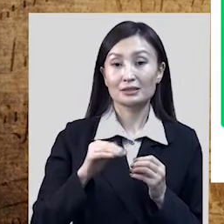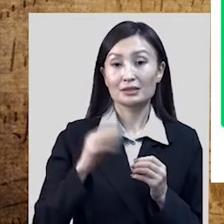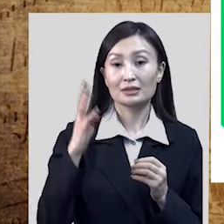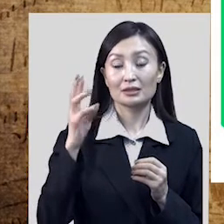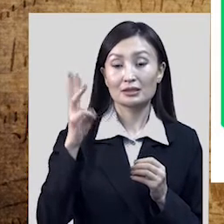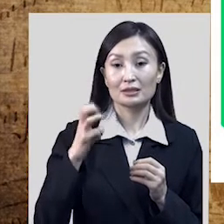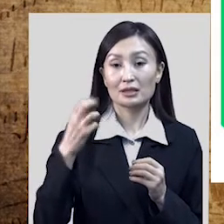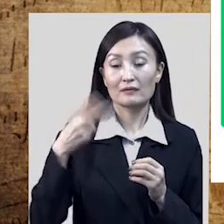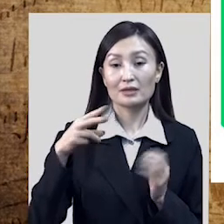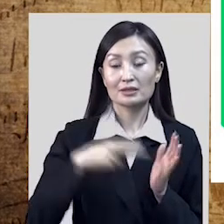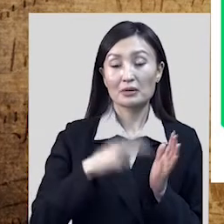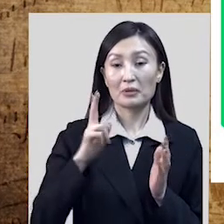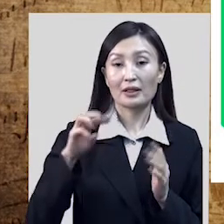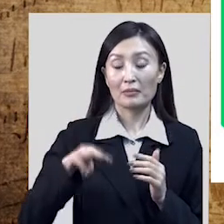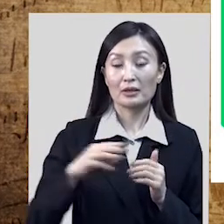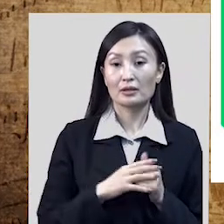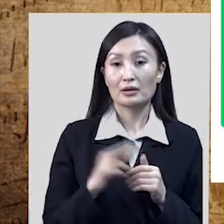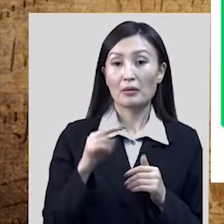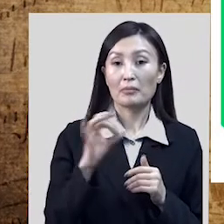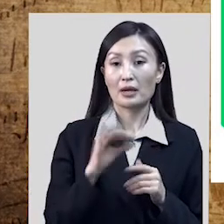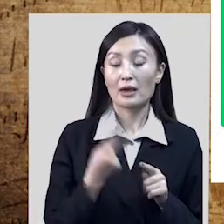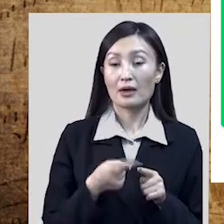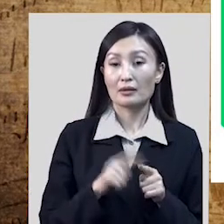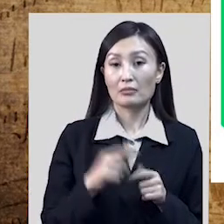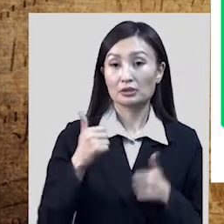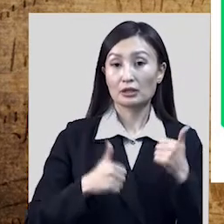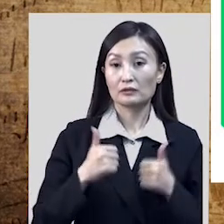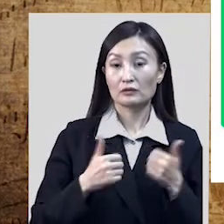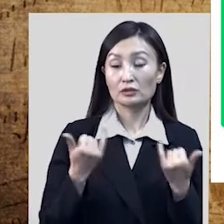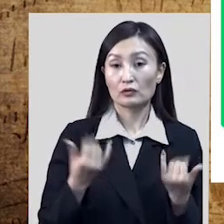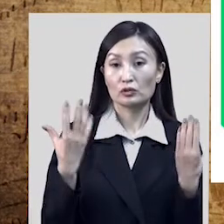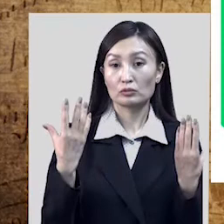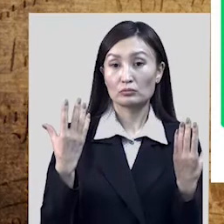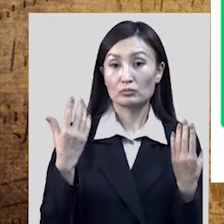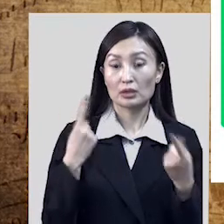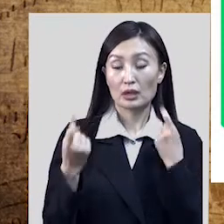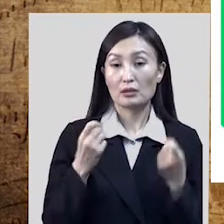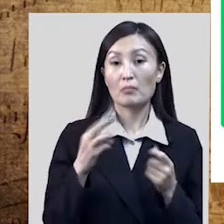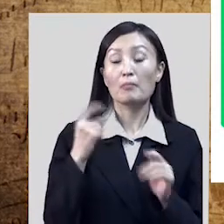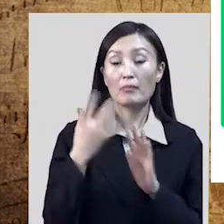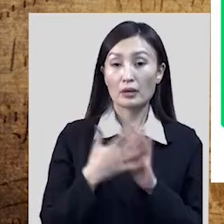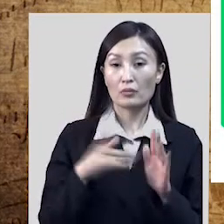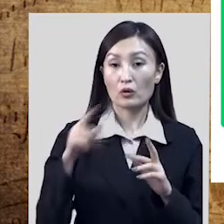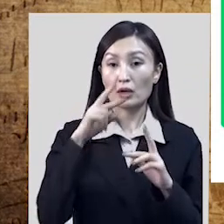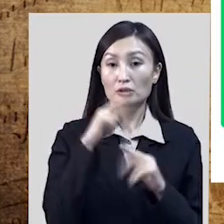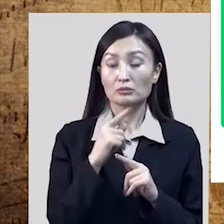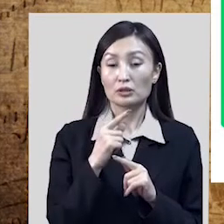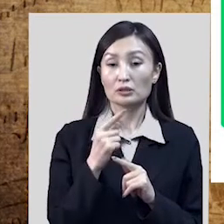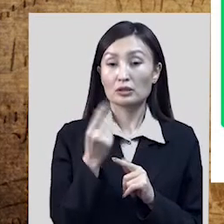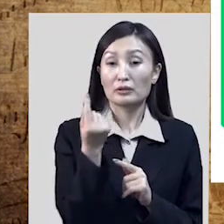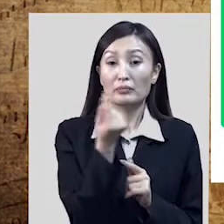триста двадцать семь километров при при этом сравнивая с сегодняшними данные мы понимаем что он ошибался